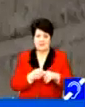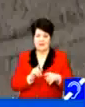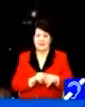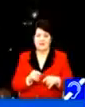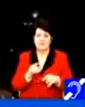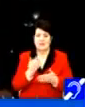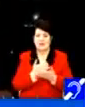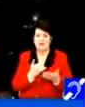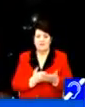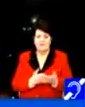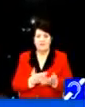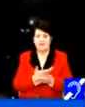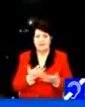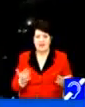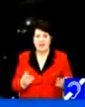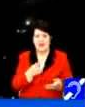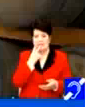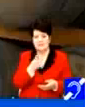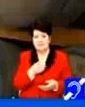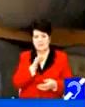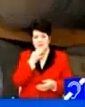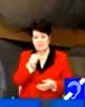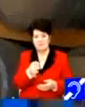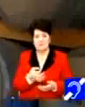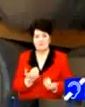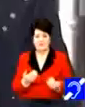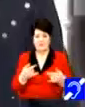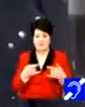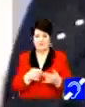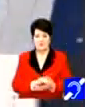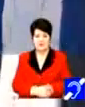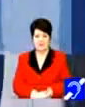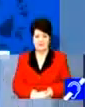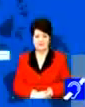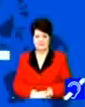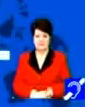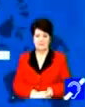vin și bucate alese. Ce spun vizitatorii, aflați imediat în telejurnal.